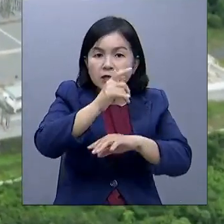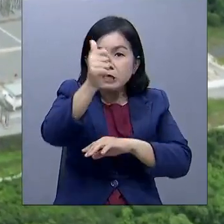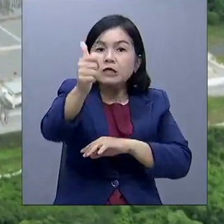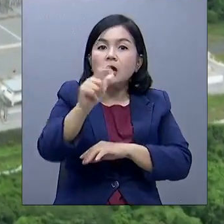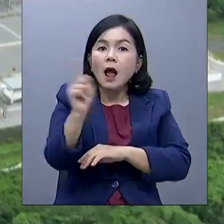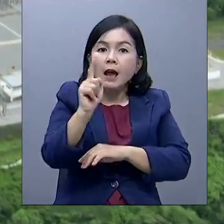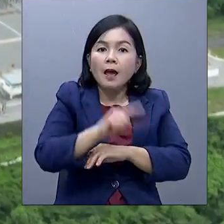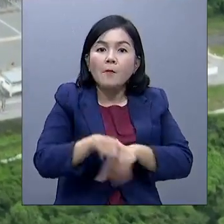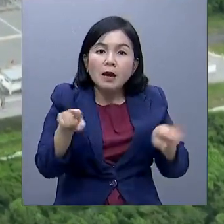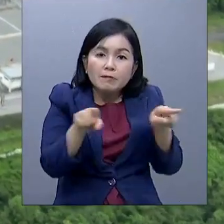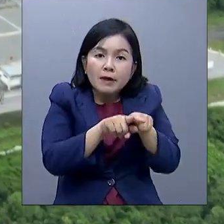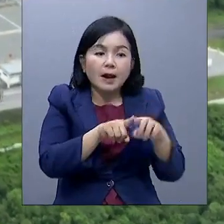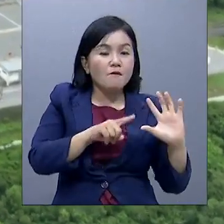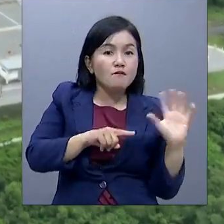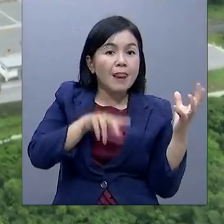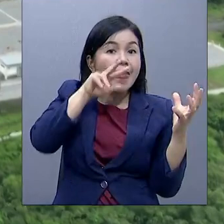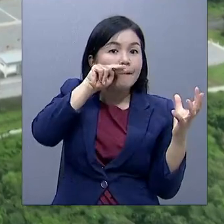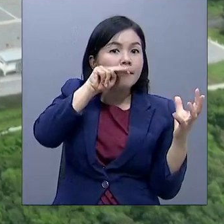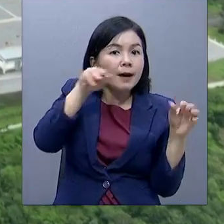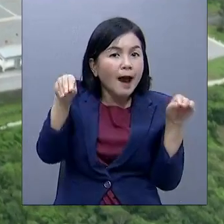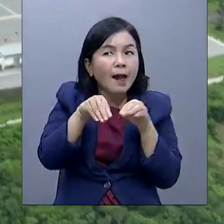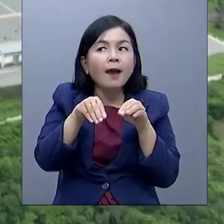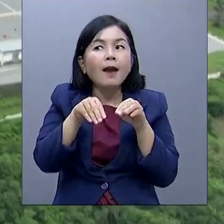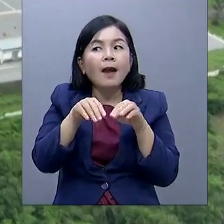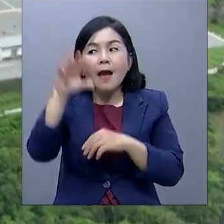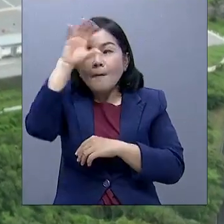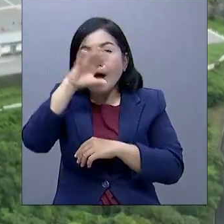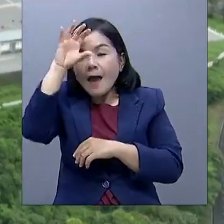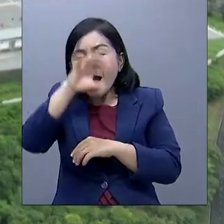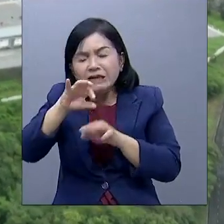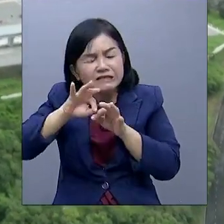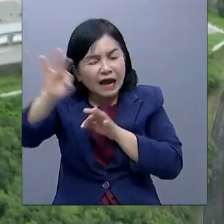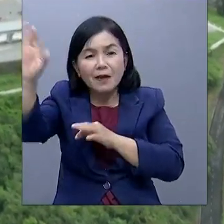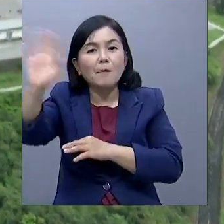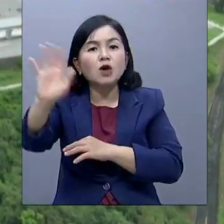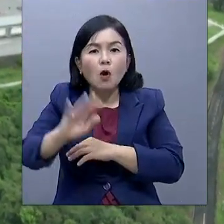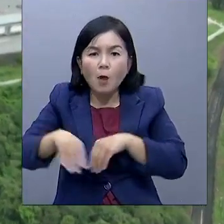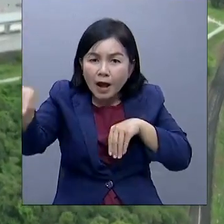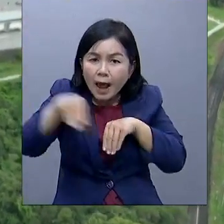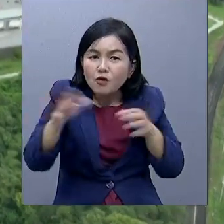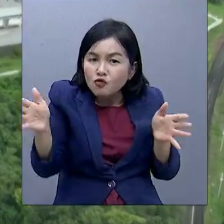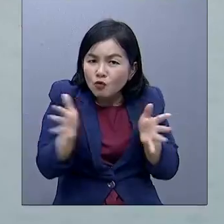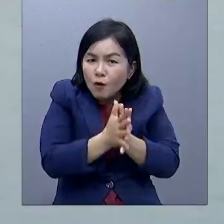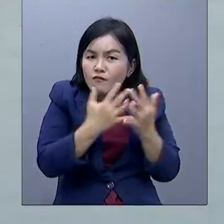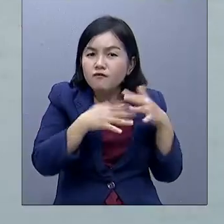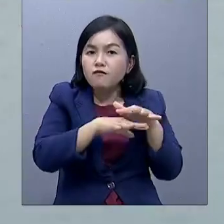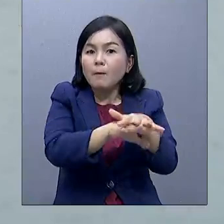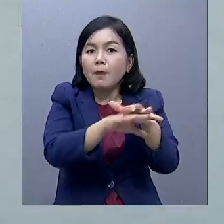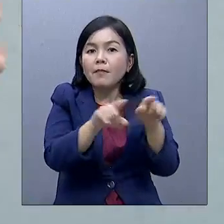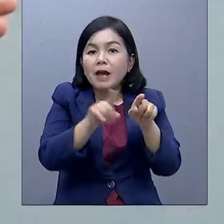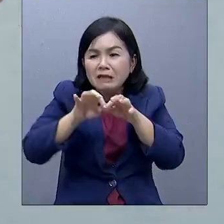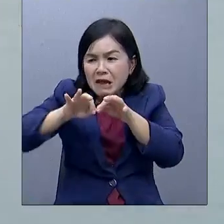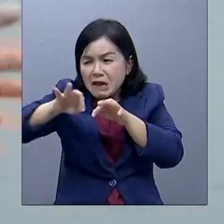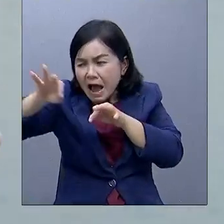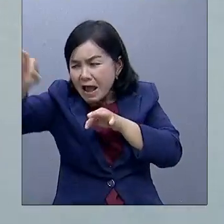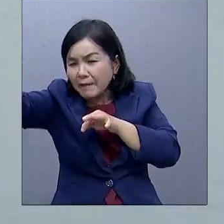พลังน้ำอยู่ใกล้ๆเองนะมันอยู่ใกล้กันเนี่ยเราก็ไม่ต้องไปหาพื้นที่ที่ไกลกว่านี ้ เพราะว่ามันจะต้องถ้าพื้นที่ที่ไกลเพิ่มขึ้นเนี่ยเราต้อง